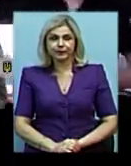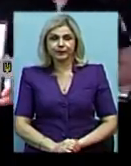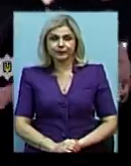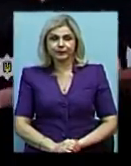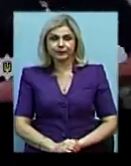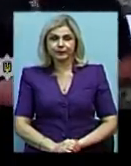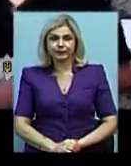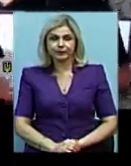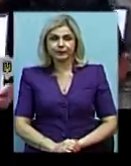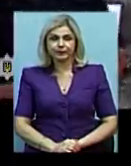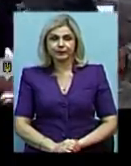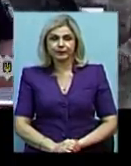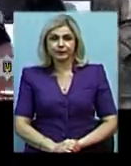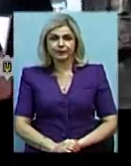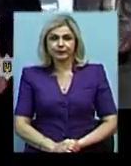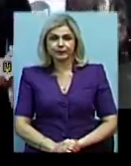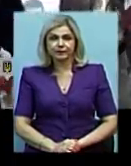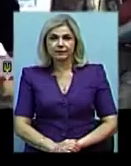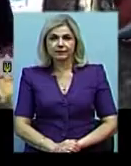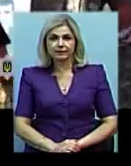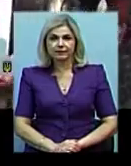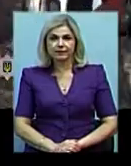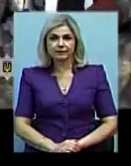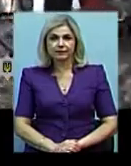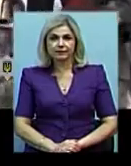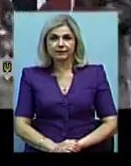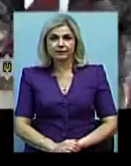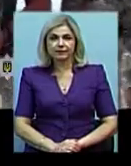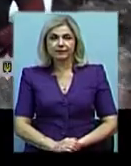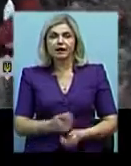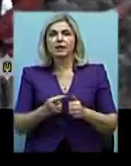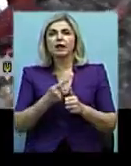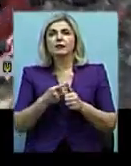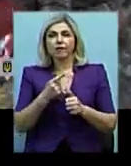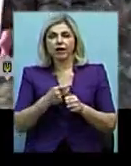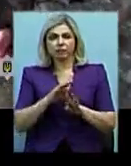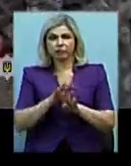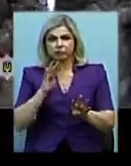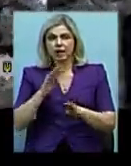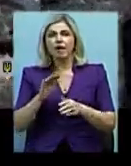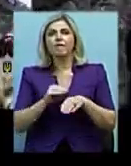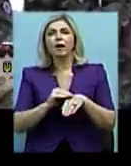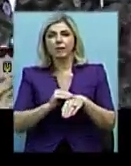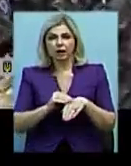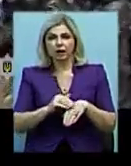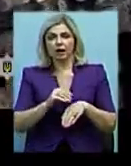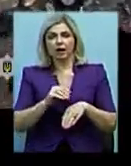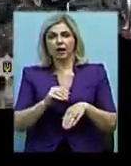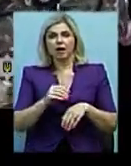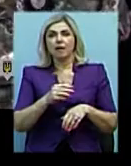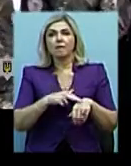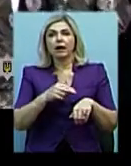Сергій Валерійович, Ковригу Володимир Віталійович, Ковтун Володимир Павлович, Кодруль Олег